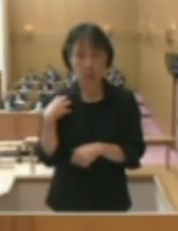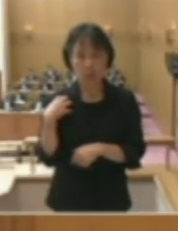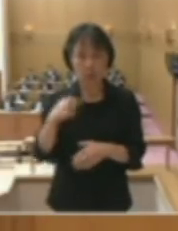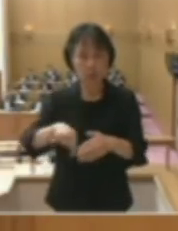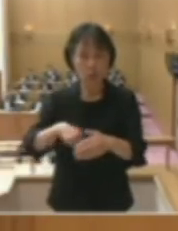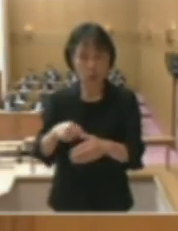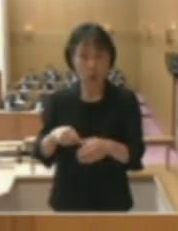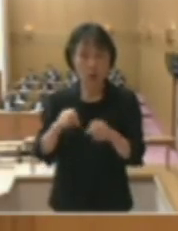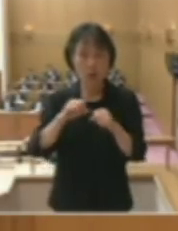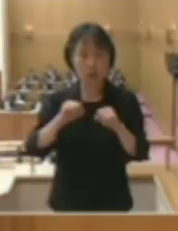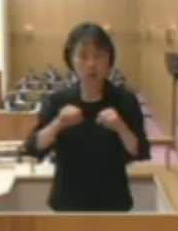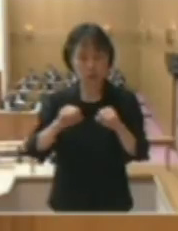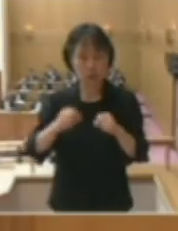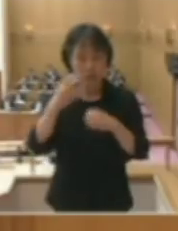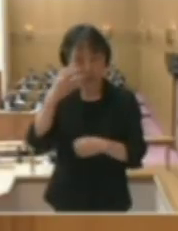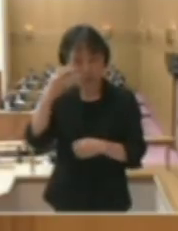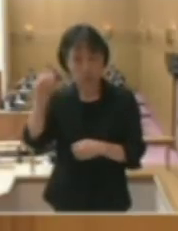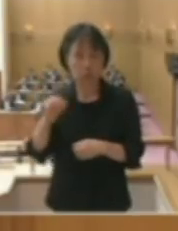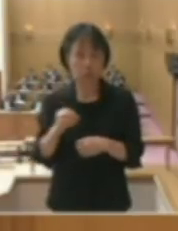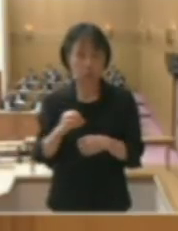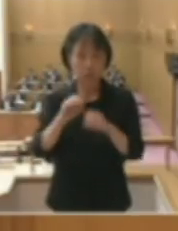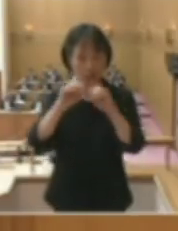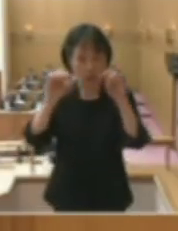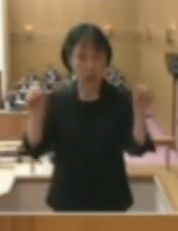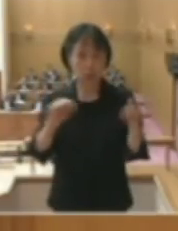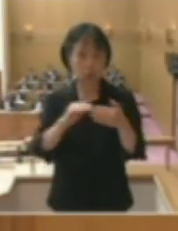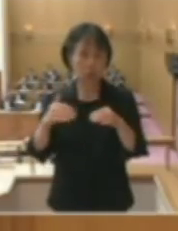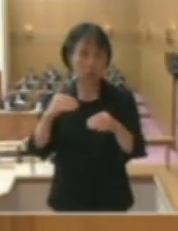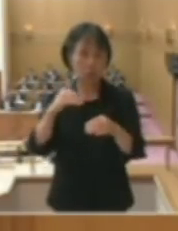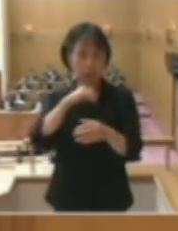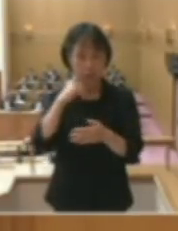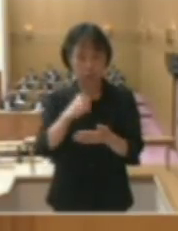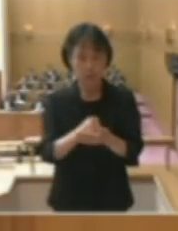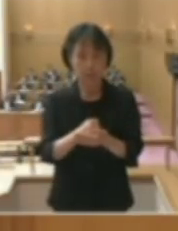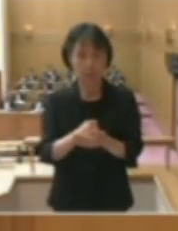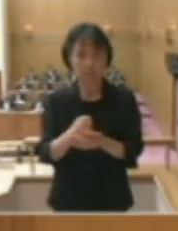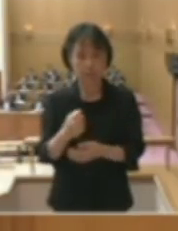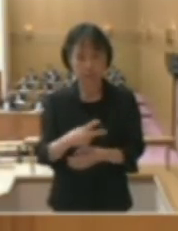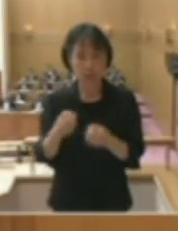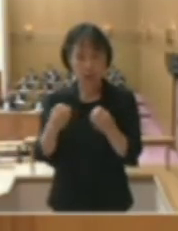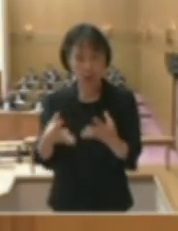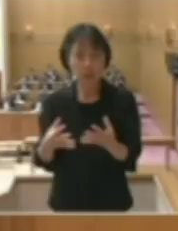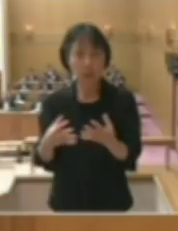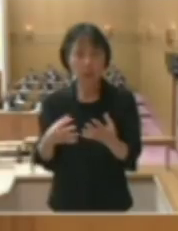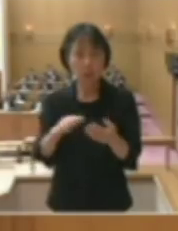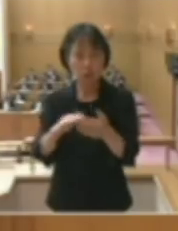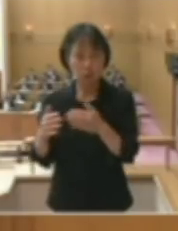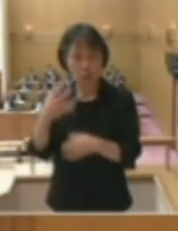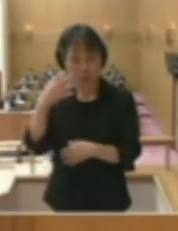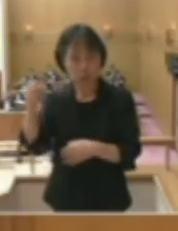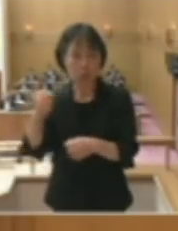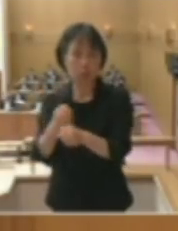に満ちた輝く都市の実現、並びに新たな都市の魅力の創出にある